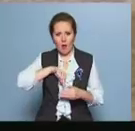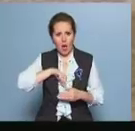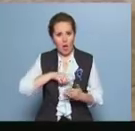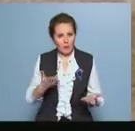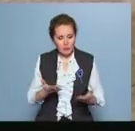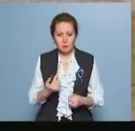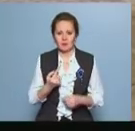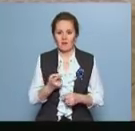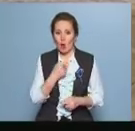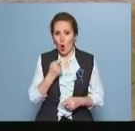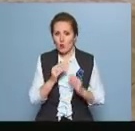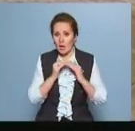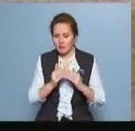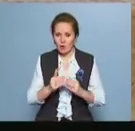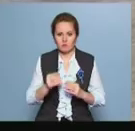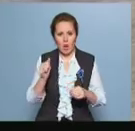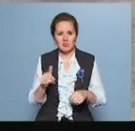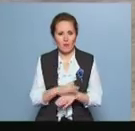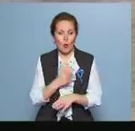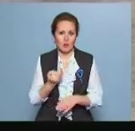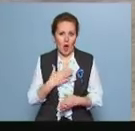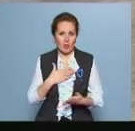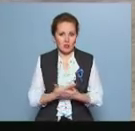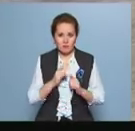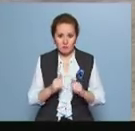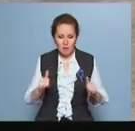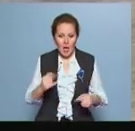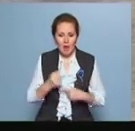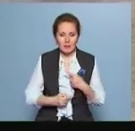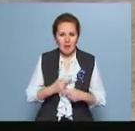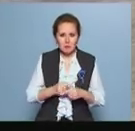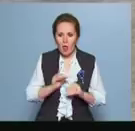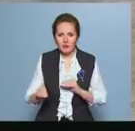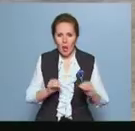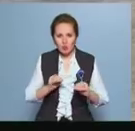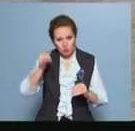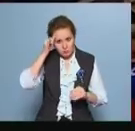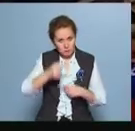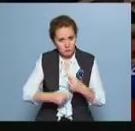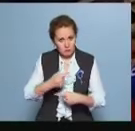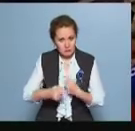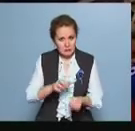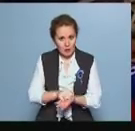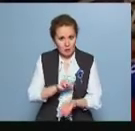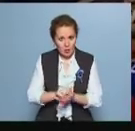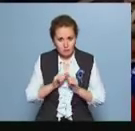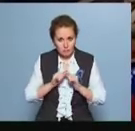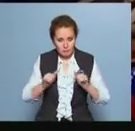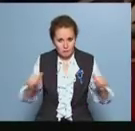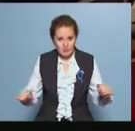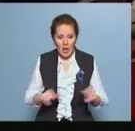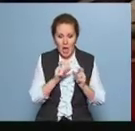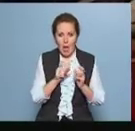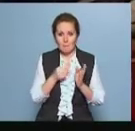одними из первых в стране освоили и активно развивают трансплантацию эмбрионов животных. Занимаемся эмбрионами,